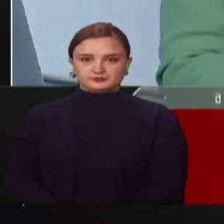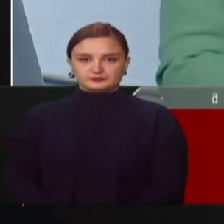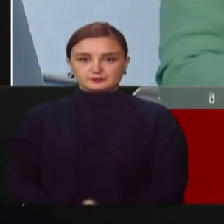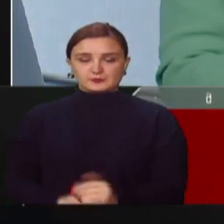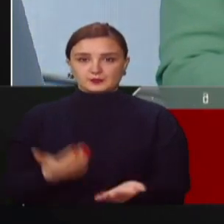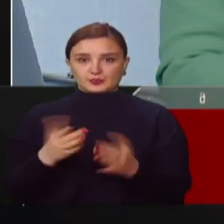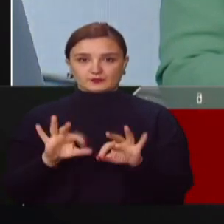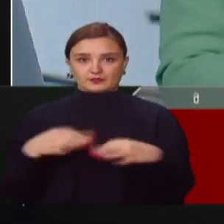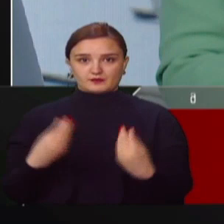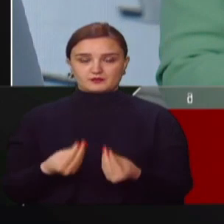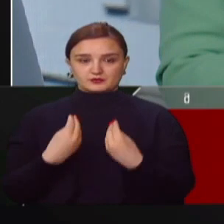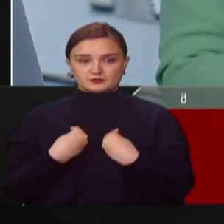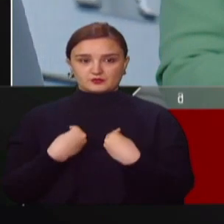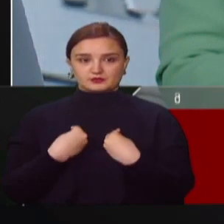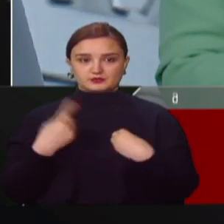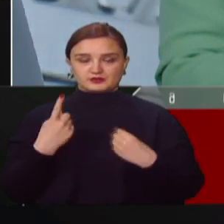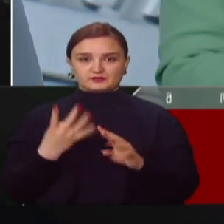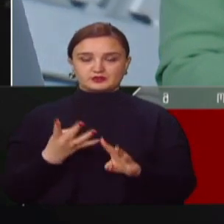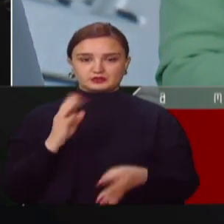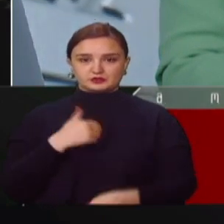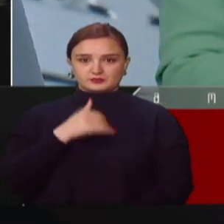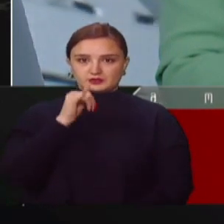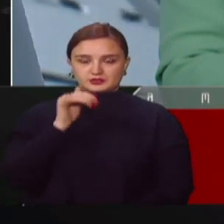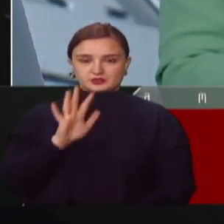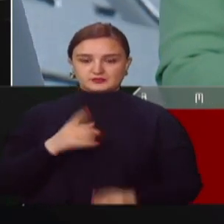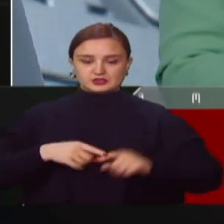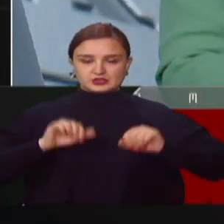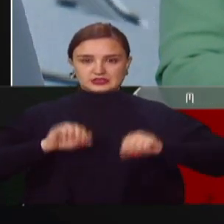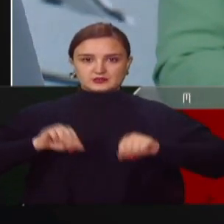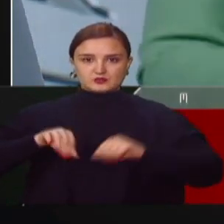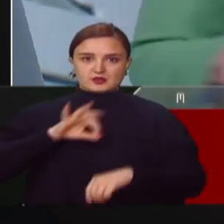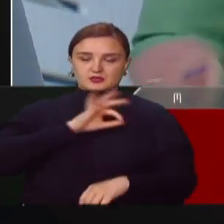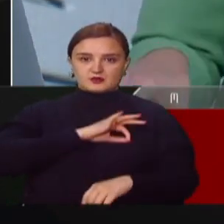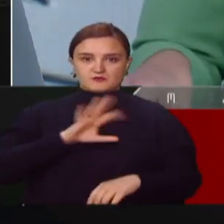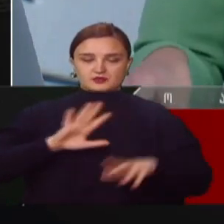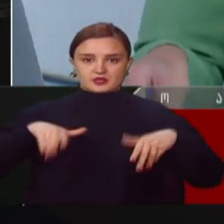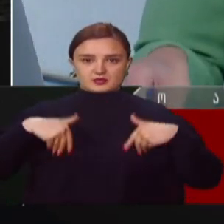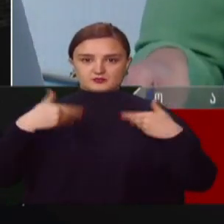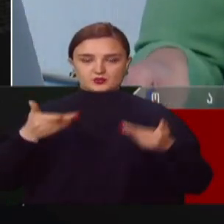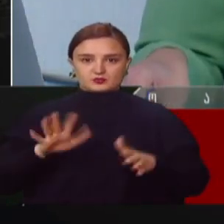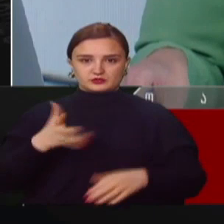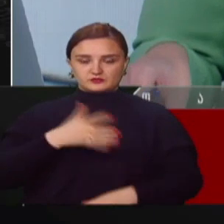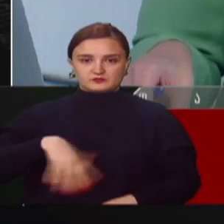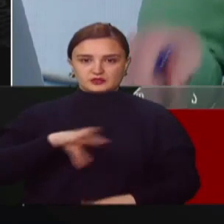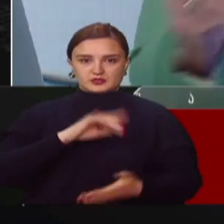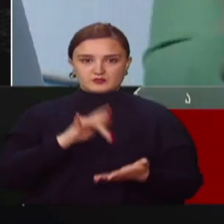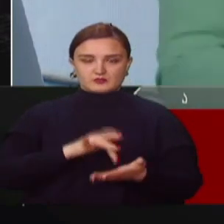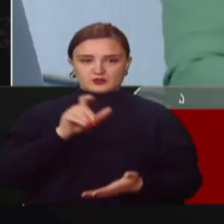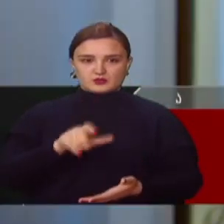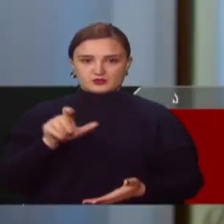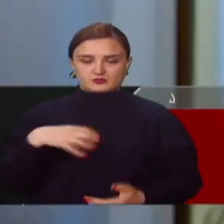Tu nebas momcemt, pirlul rikshi ar shemidzlia shesadzrobloba ar gamoviqeno da ar miulotso qvela chvens